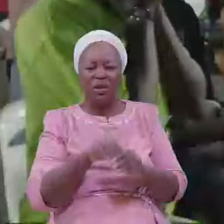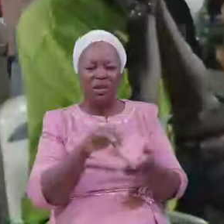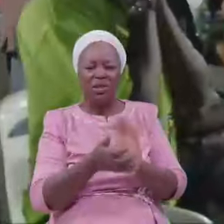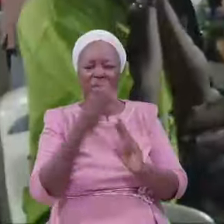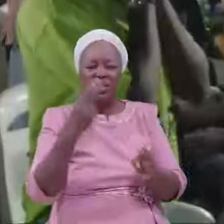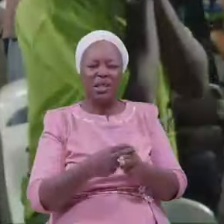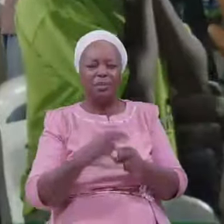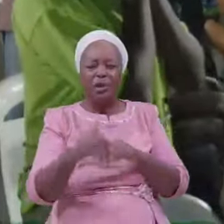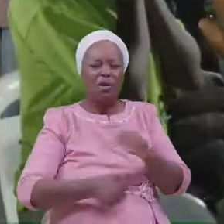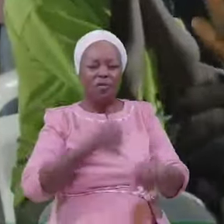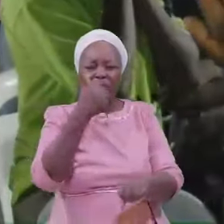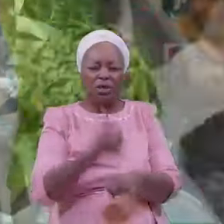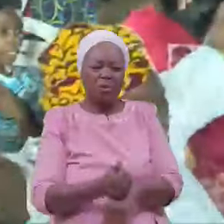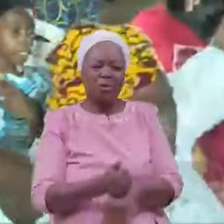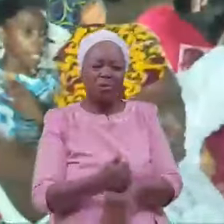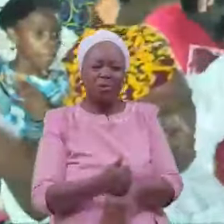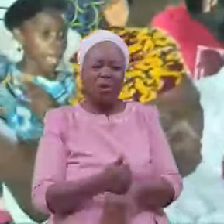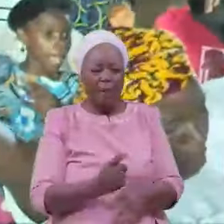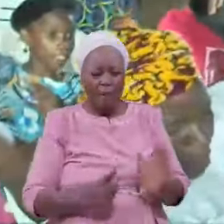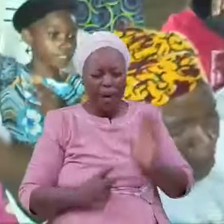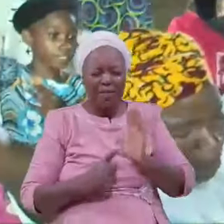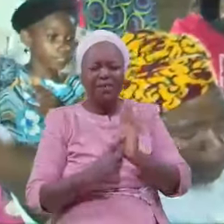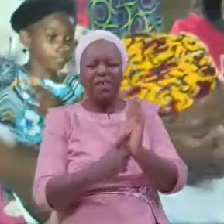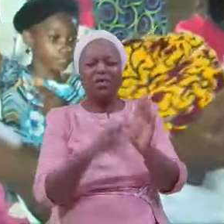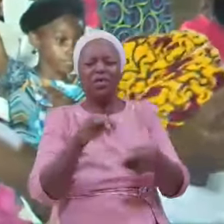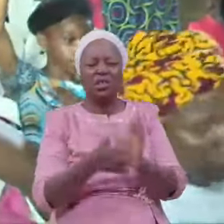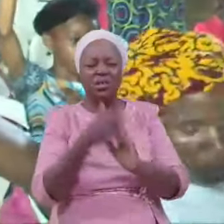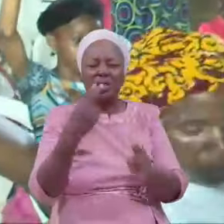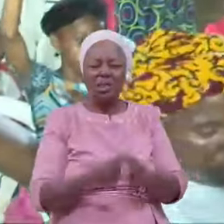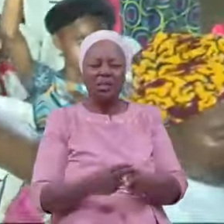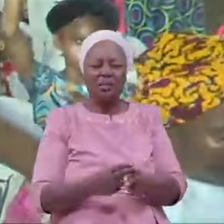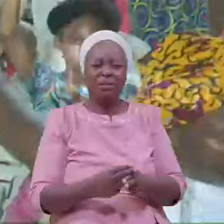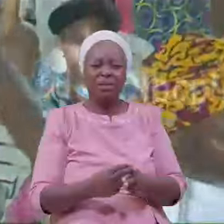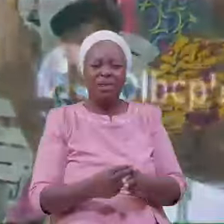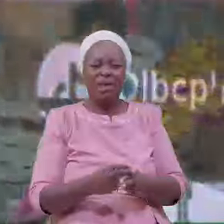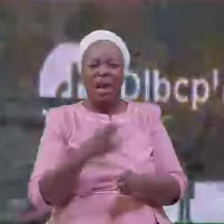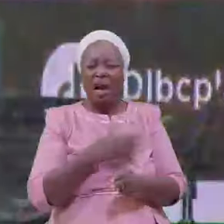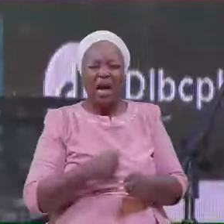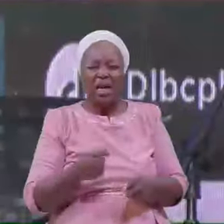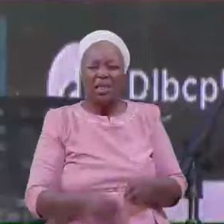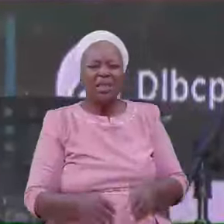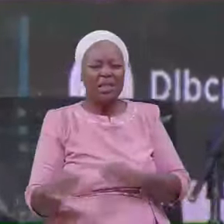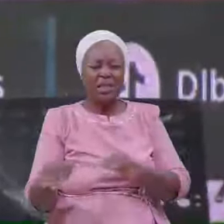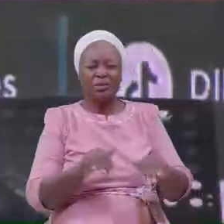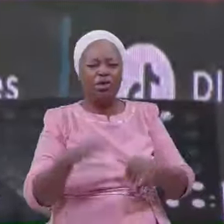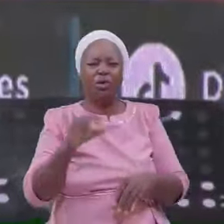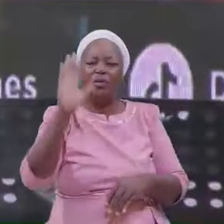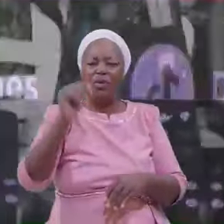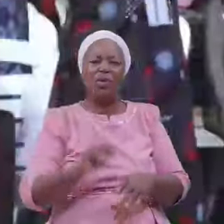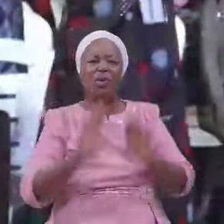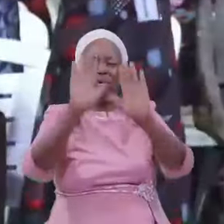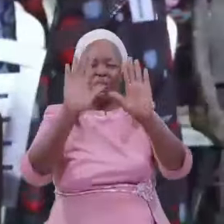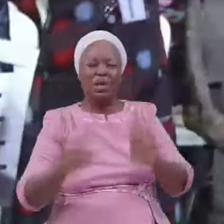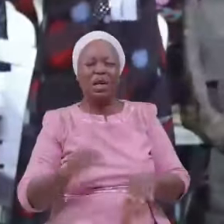ng Panginoon. Manifestation. Ipakita mo. And the demonstration of your signs and Panginoon, wonders. Ipakita